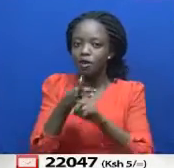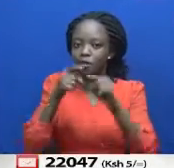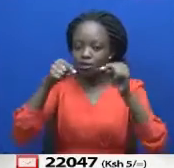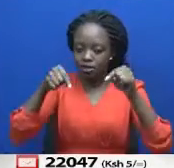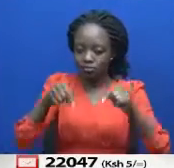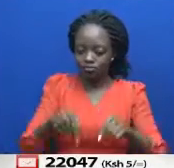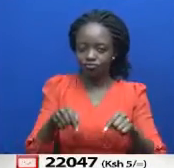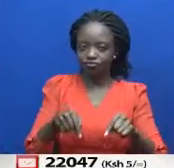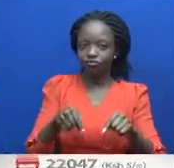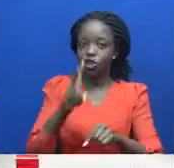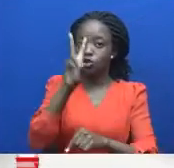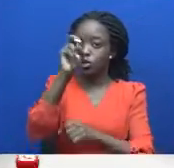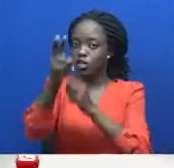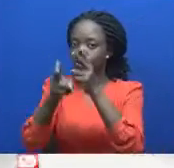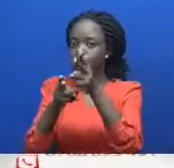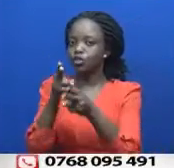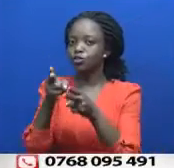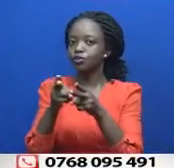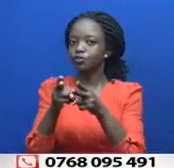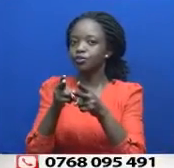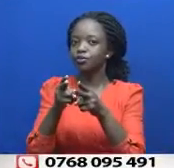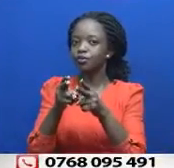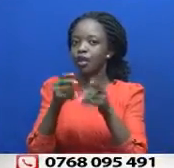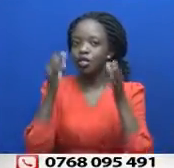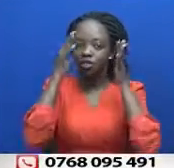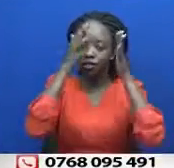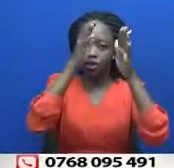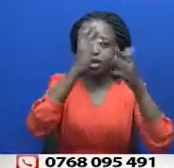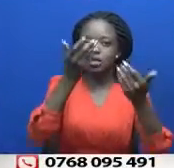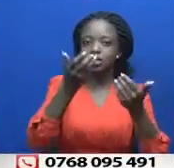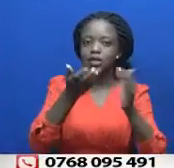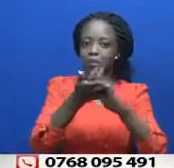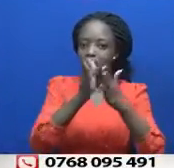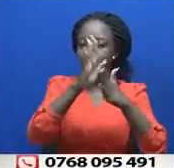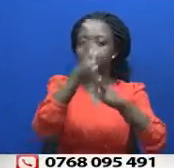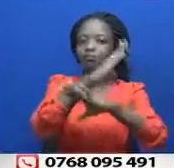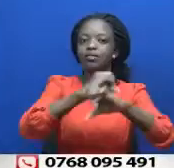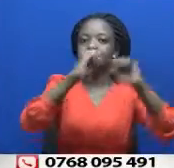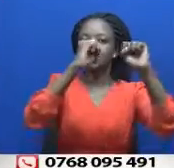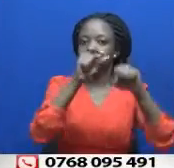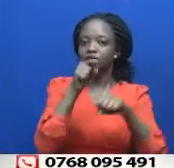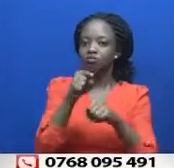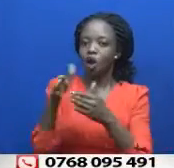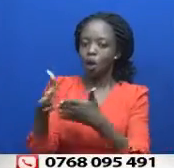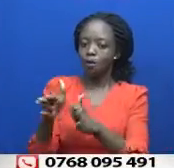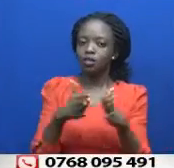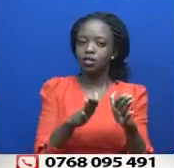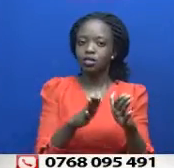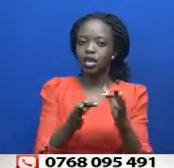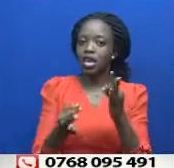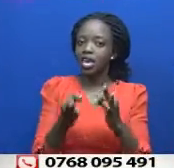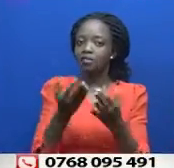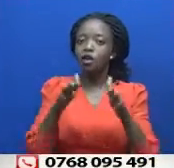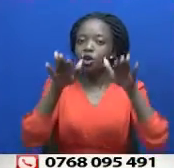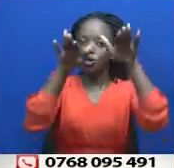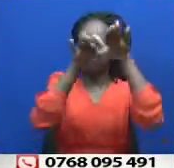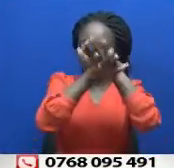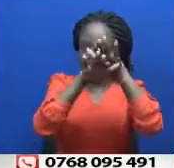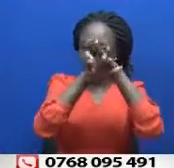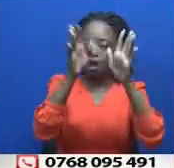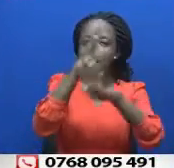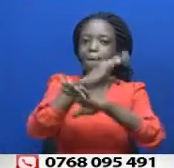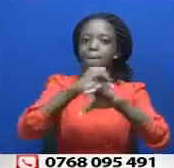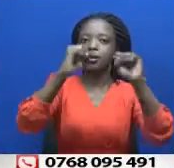inaonyesha kwamba 2022 kiti ambayo tunaangazia sisi ni ya upresident, na kama sio upresident ni na deputy president.